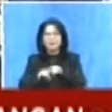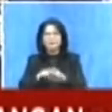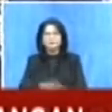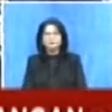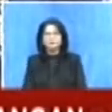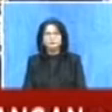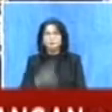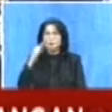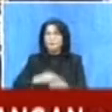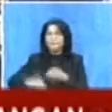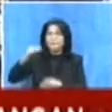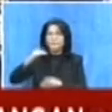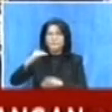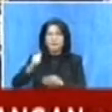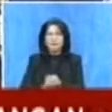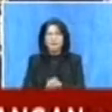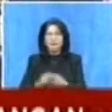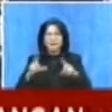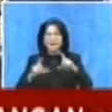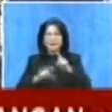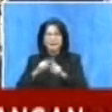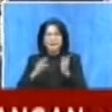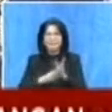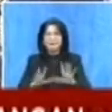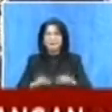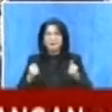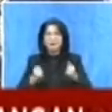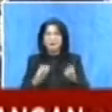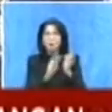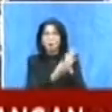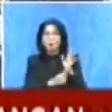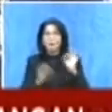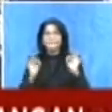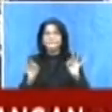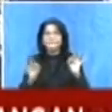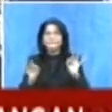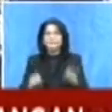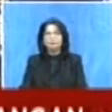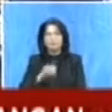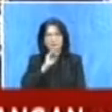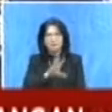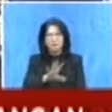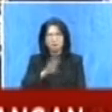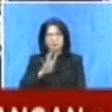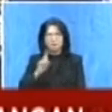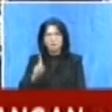peningkatan produktivitas dan kualitas SDM, disiapkan anggaran pendidikan sebesar